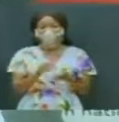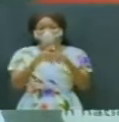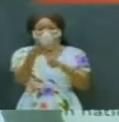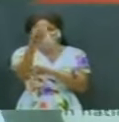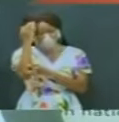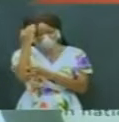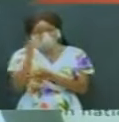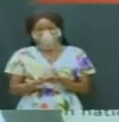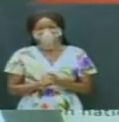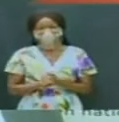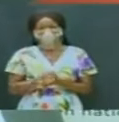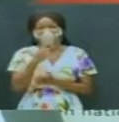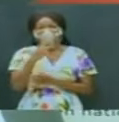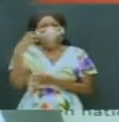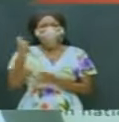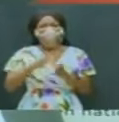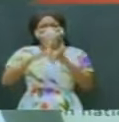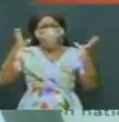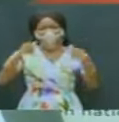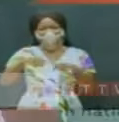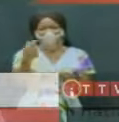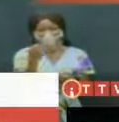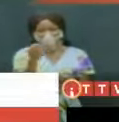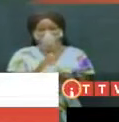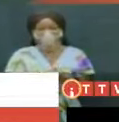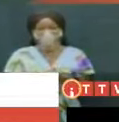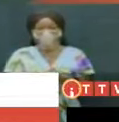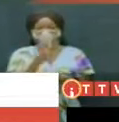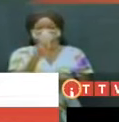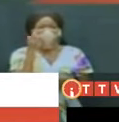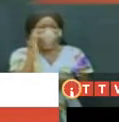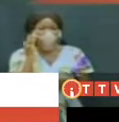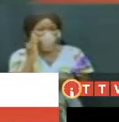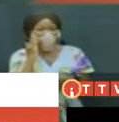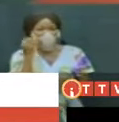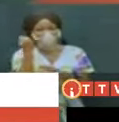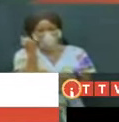Nkhani imene yavuta kwambiri mdziko muno ndi nkhani yokhudza COVID-19.